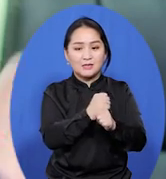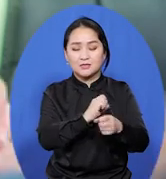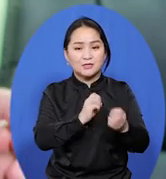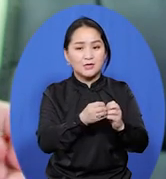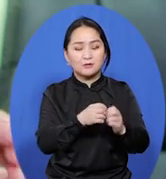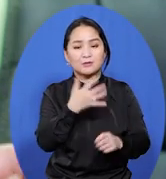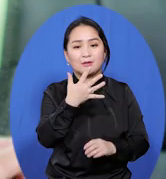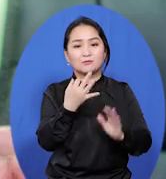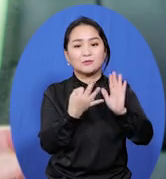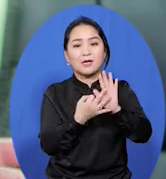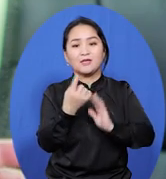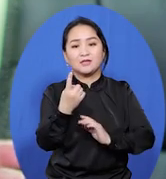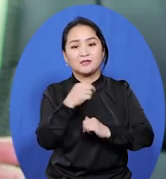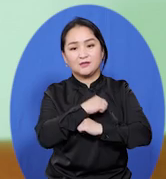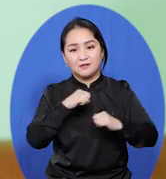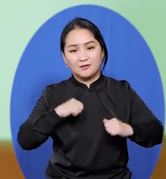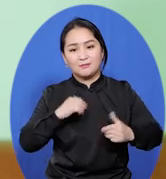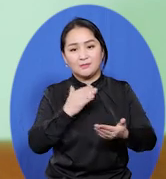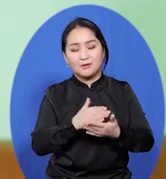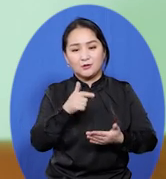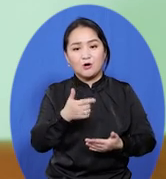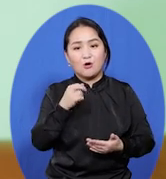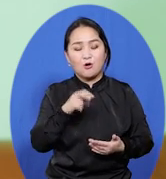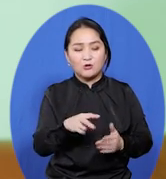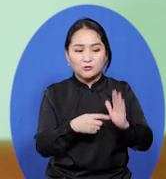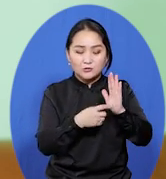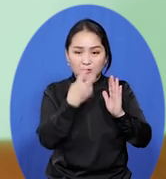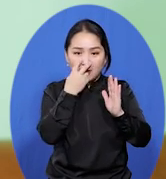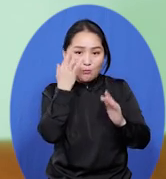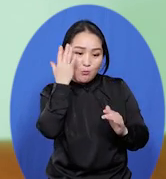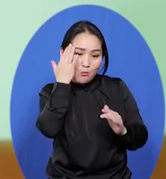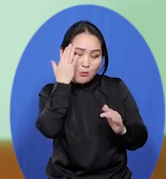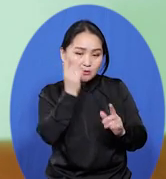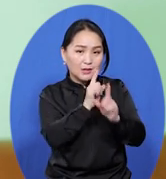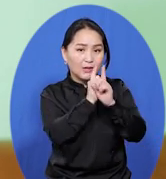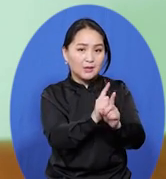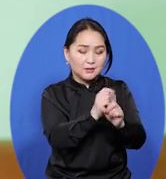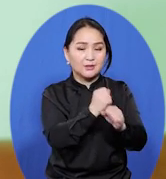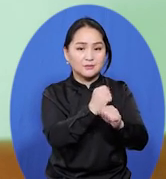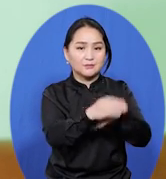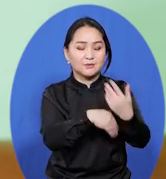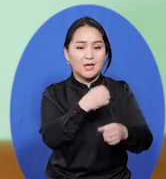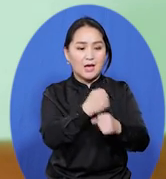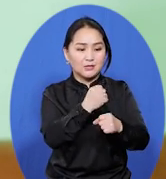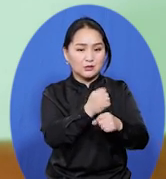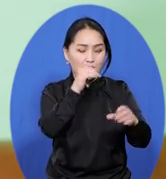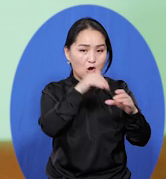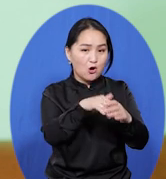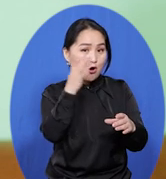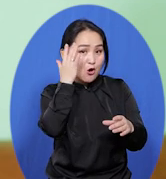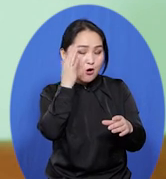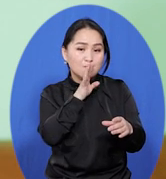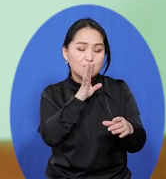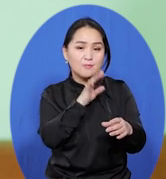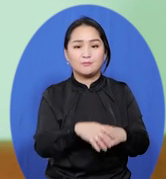иргэн, энэ хүнсний төлөө авдаг 581 иргэн байгаа даа байхгүй. Энэ дээр бид нэг гол нь бодлого бариад ажиллаж байна. Энэ хүмүүсийн ажилтай орлоготой болгохын